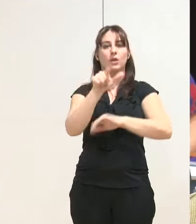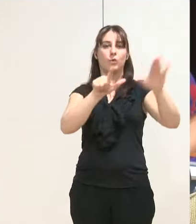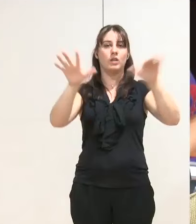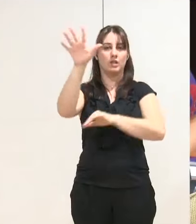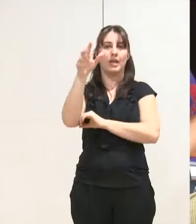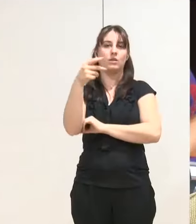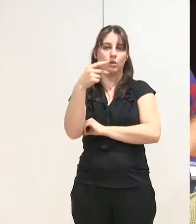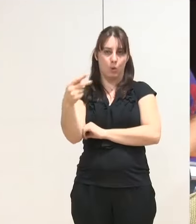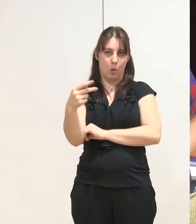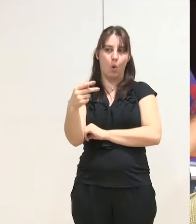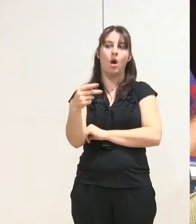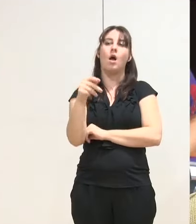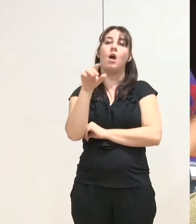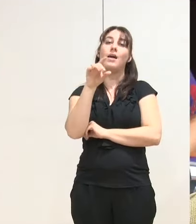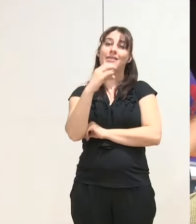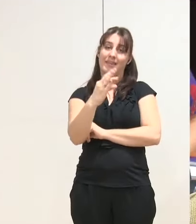centimes